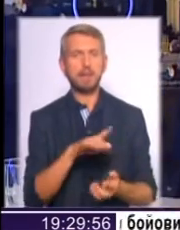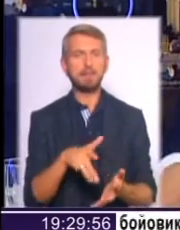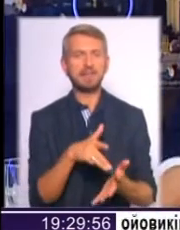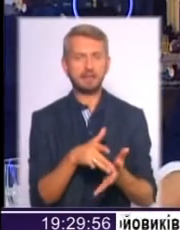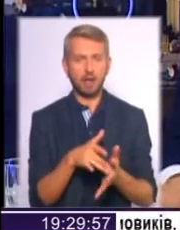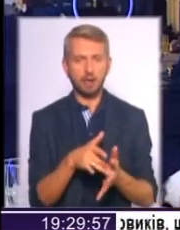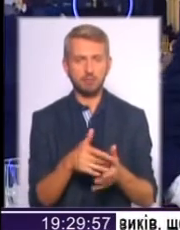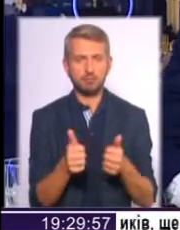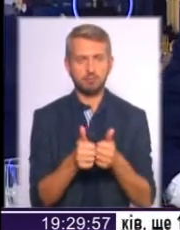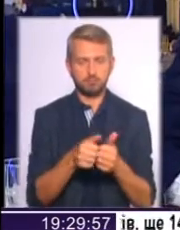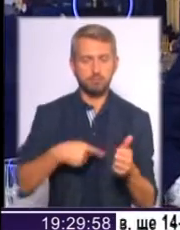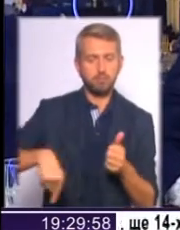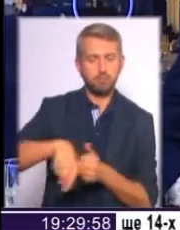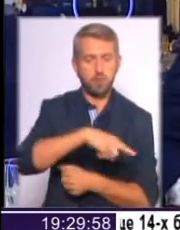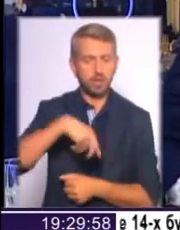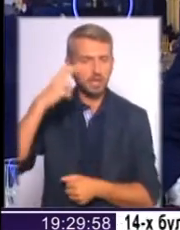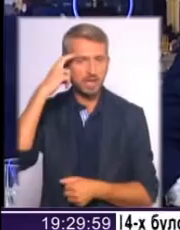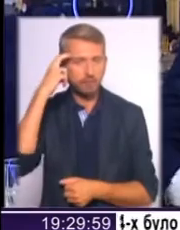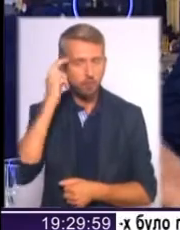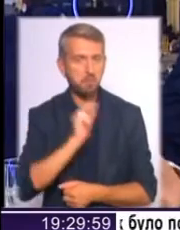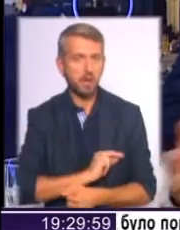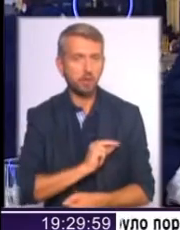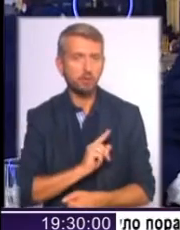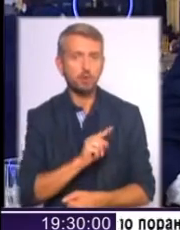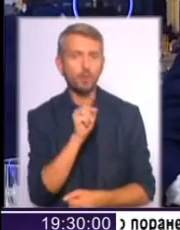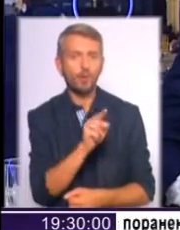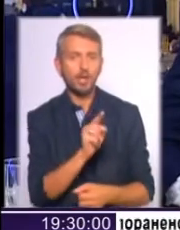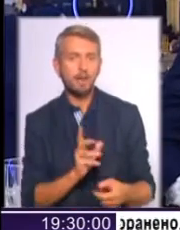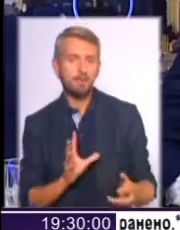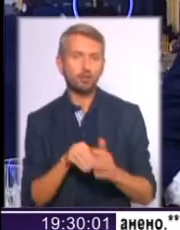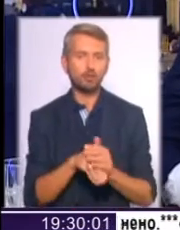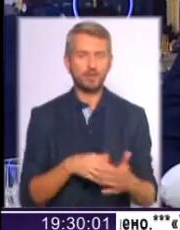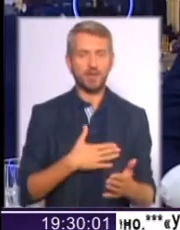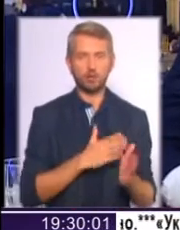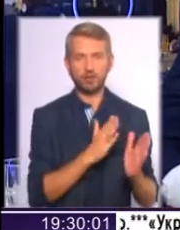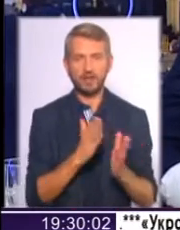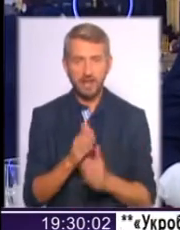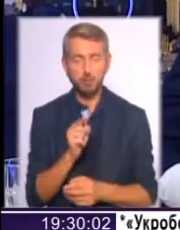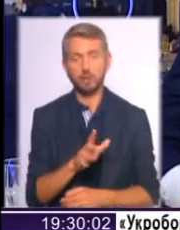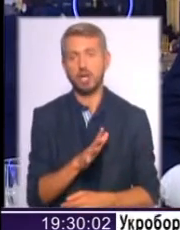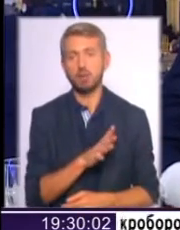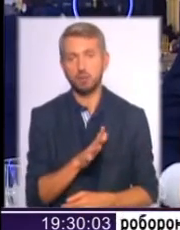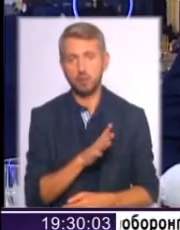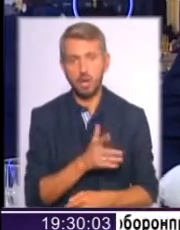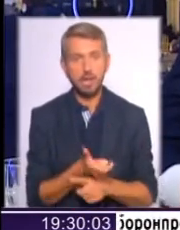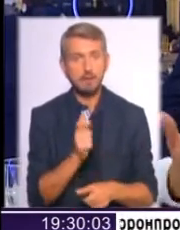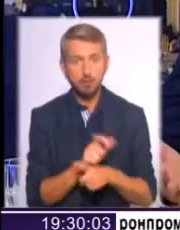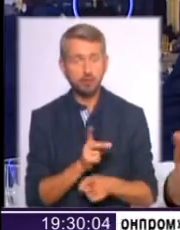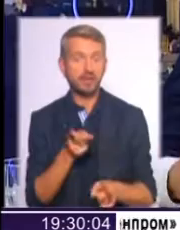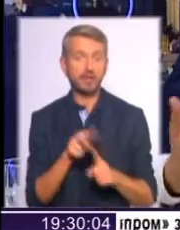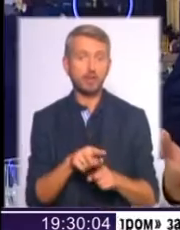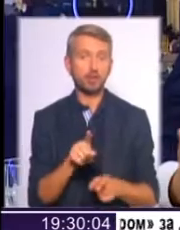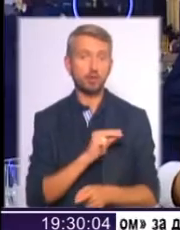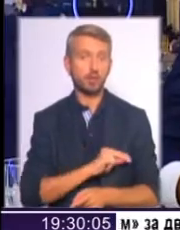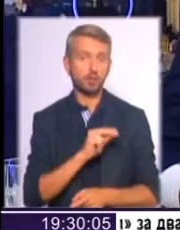розташовані поряд з Києвом. От, працюємо над тим, щоб вони підключилися в нашу систему, і вона була якомога більше завантажена, щоб